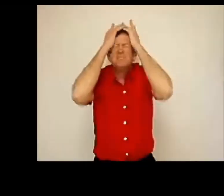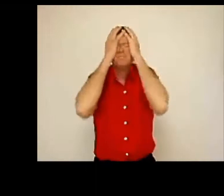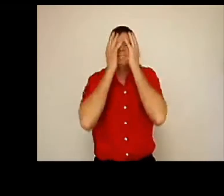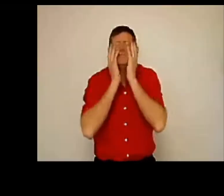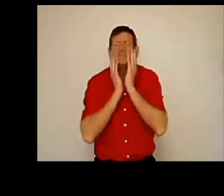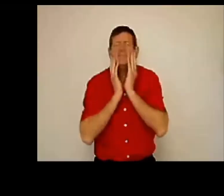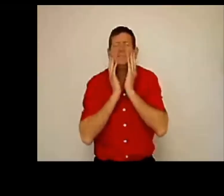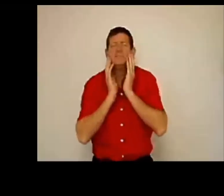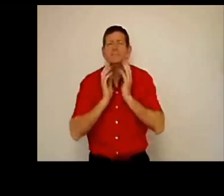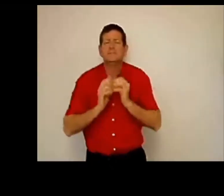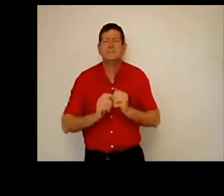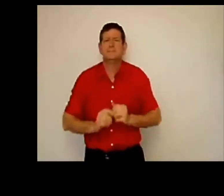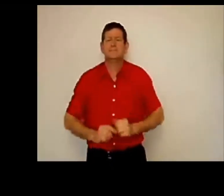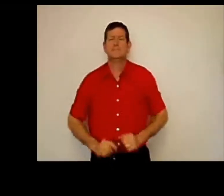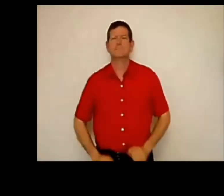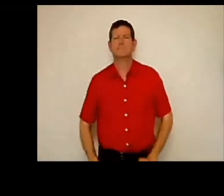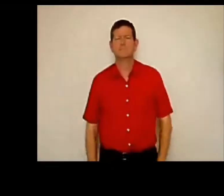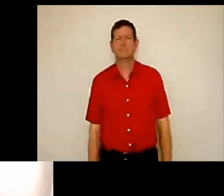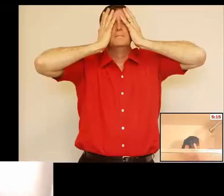Prendre une douche.